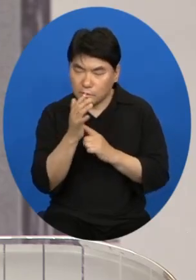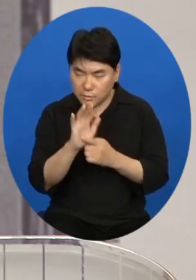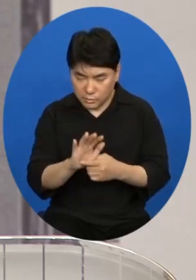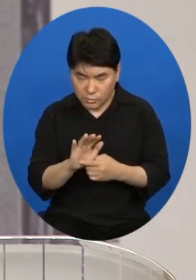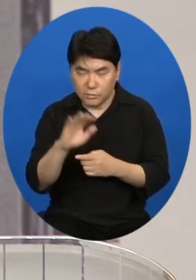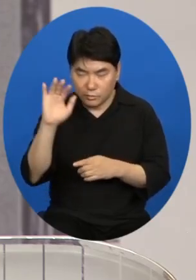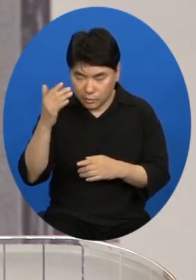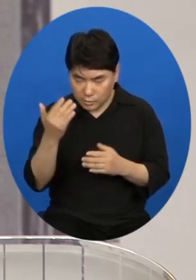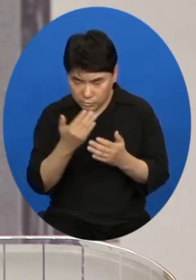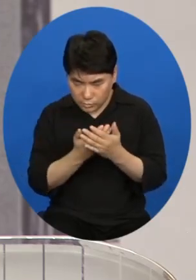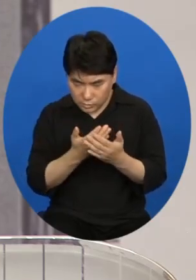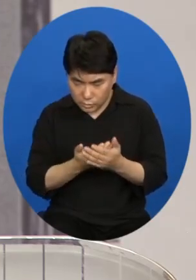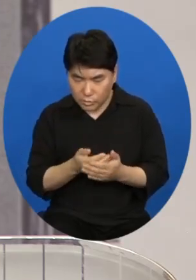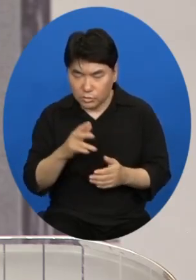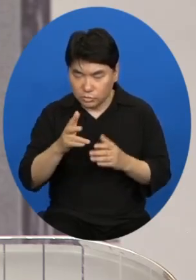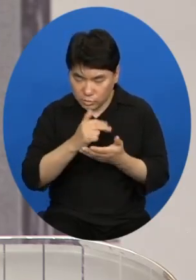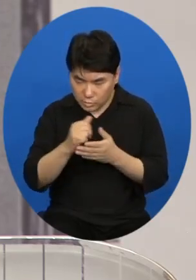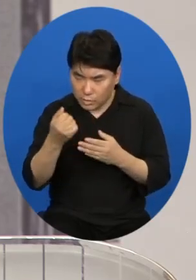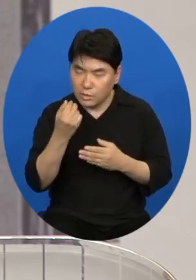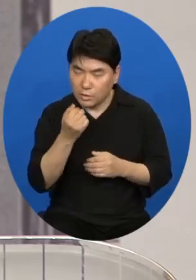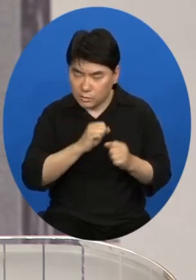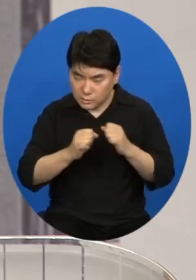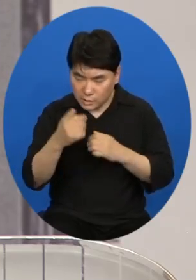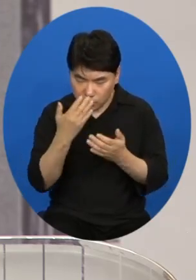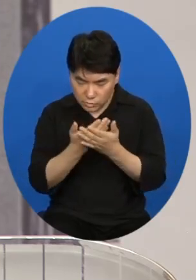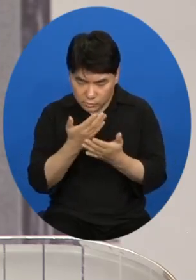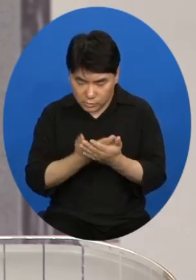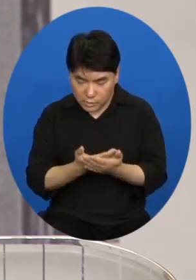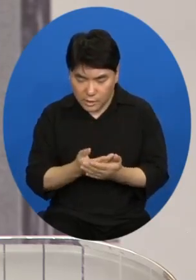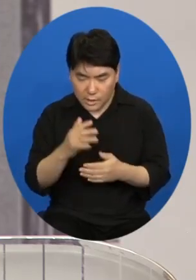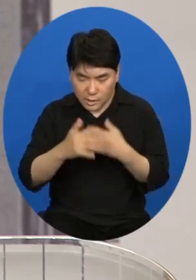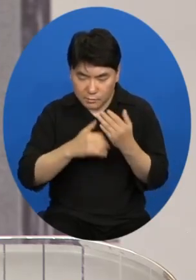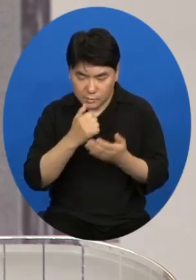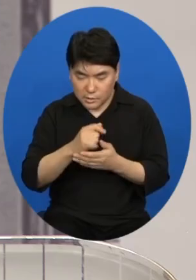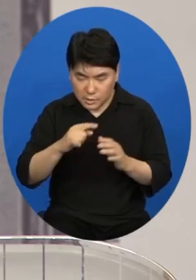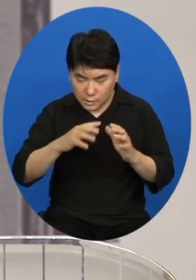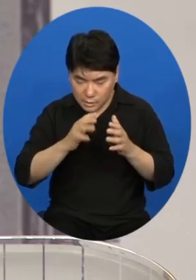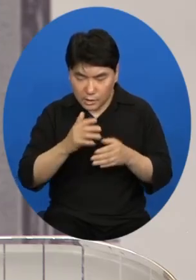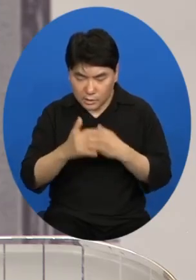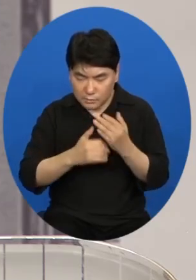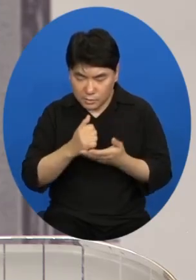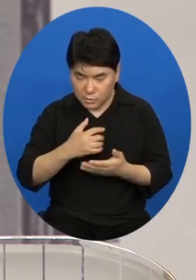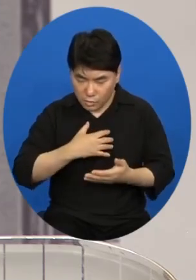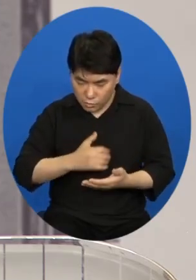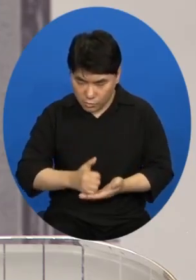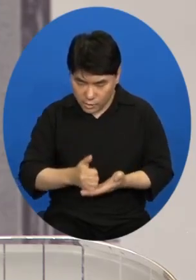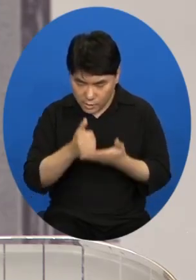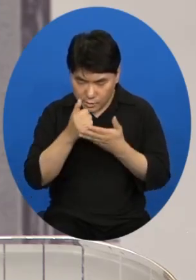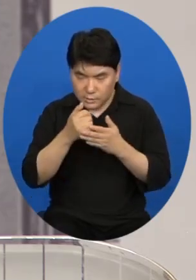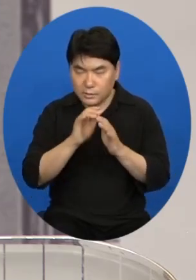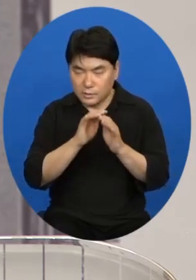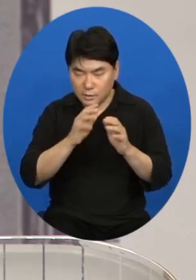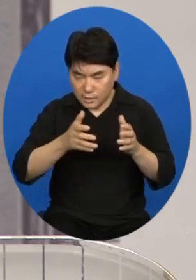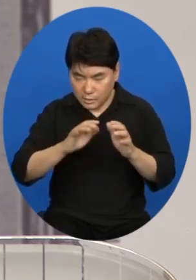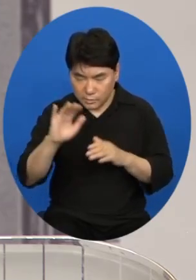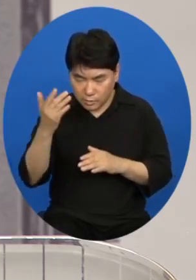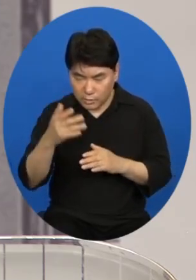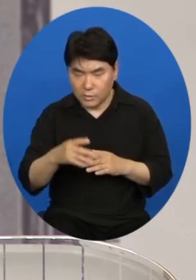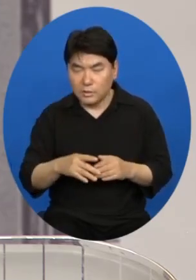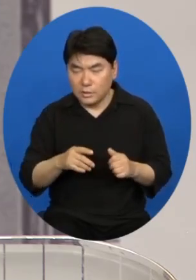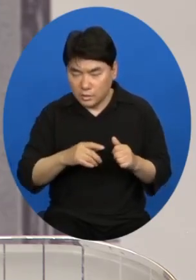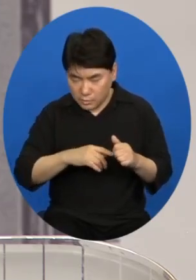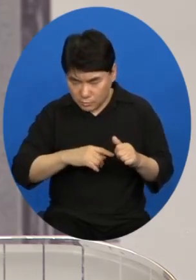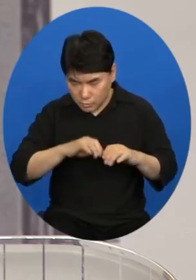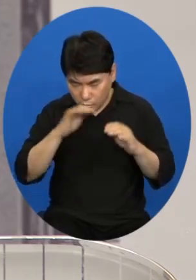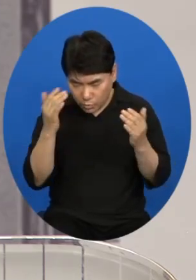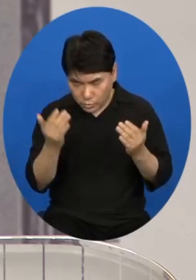증거될 수 있도록 주여 역사하여 주시옵소서. 하나님 이 나라가 진정 하나님을 경외하는 나라, 정말 정치, 교육, 사회,